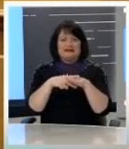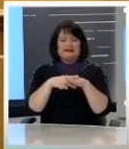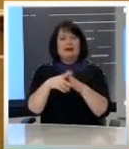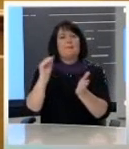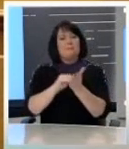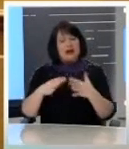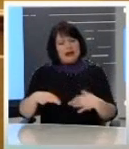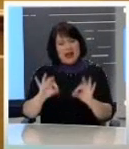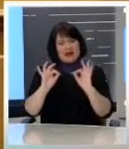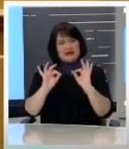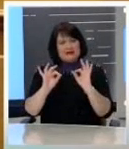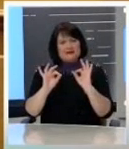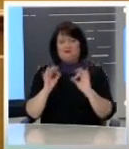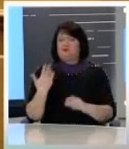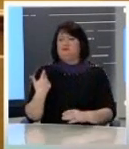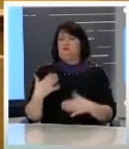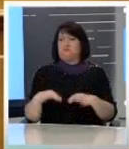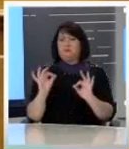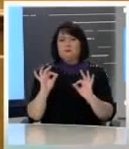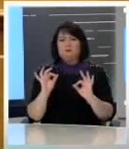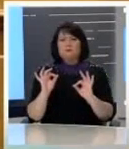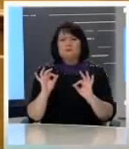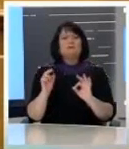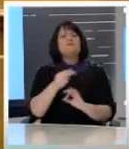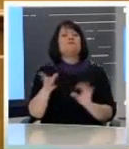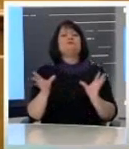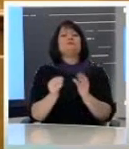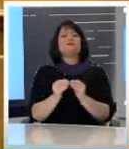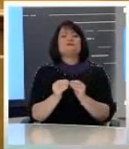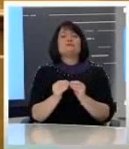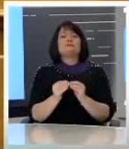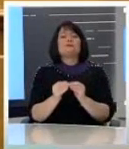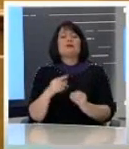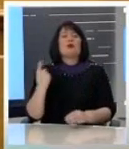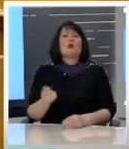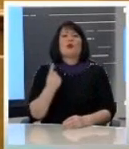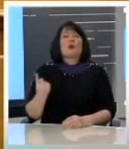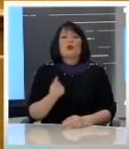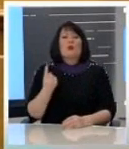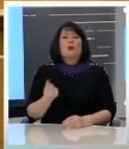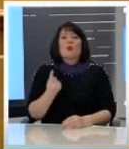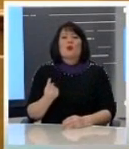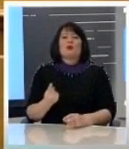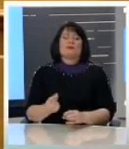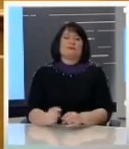επανέναρξη των πληστηριασμών έχει ξεκινήσει και αφορά τις συνήθεις